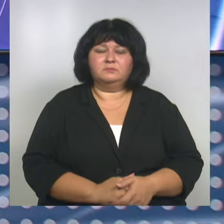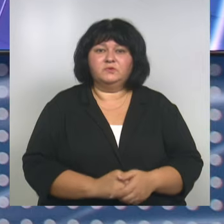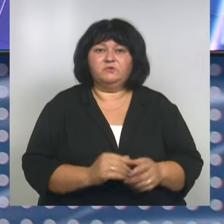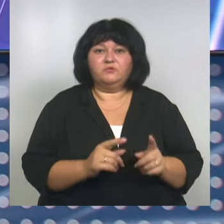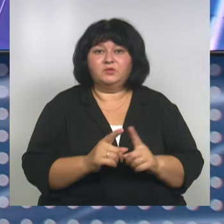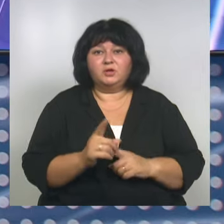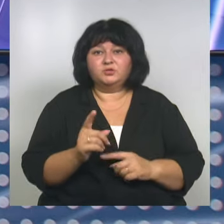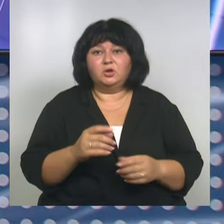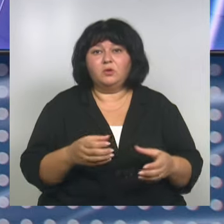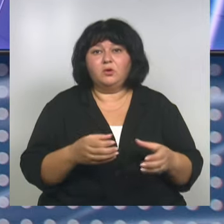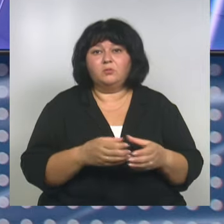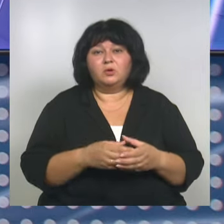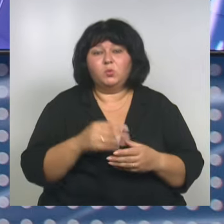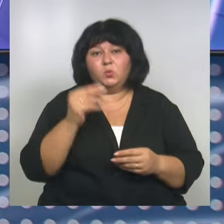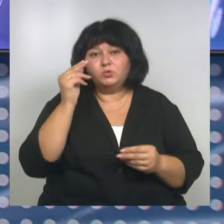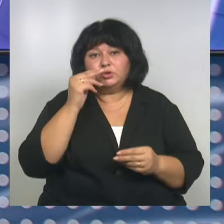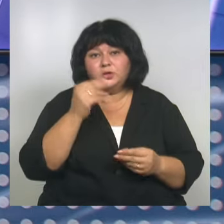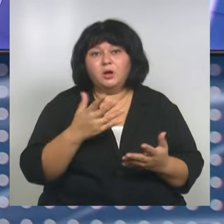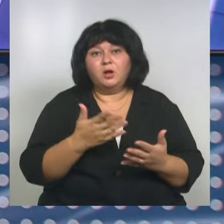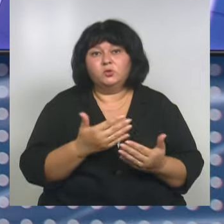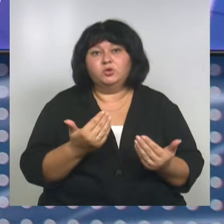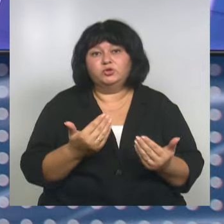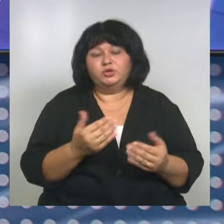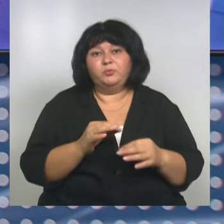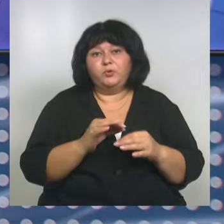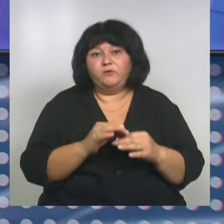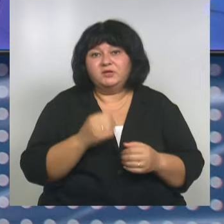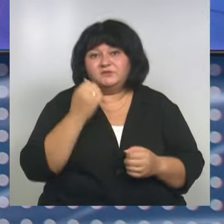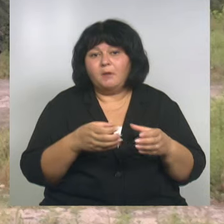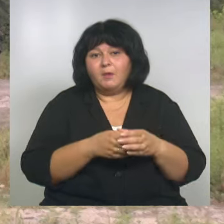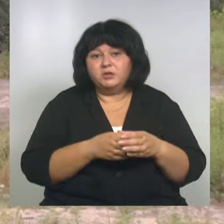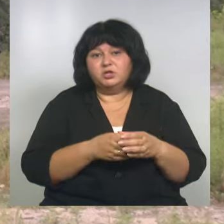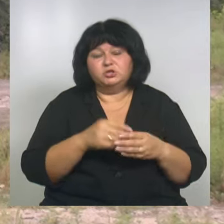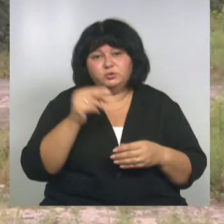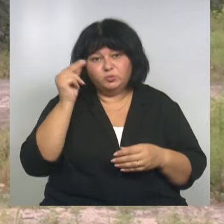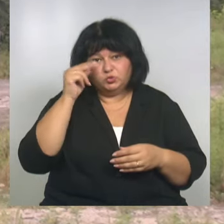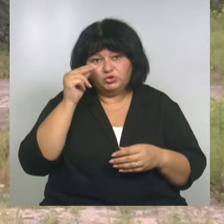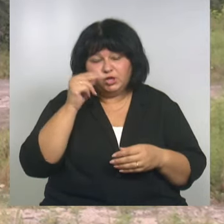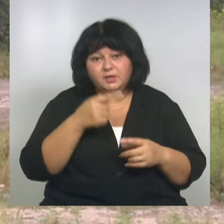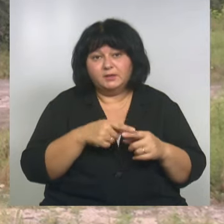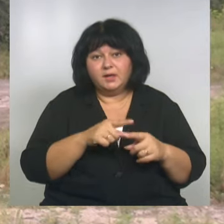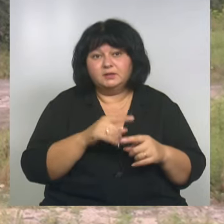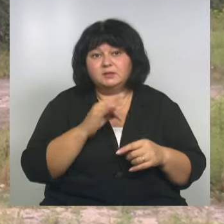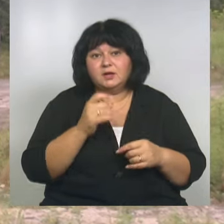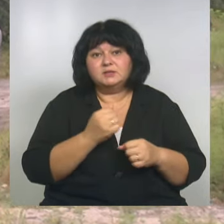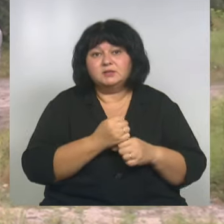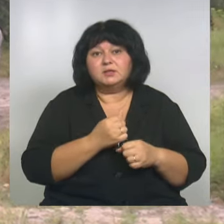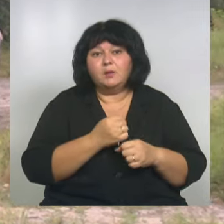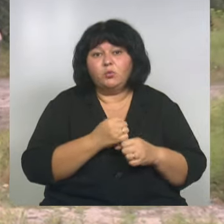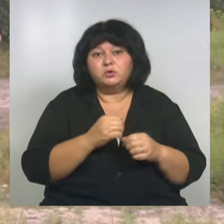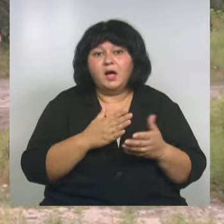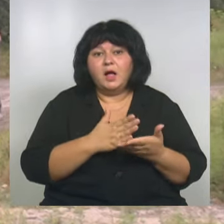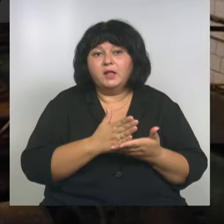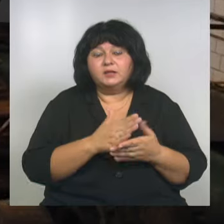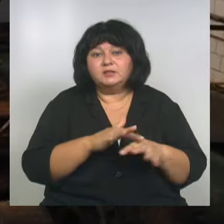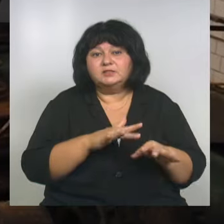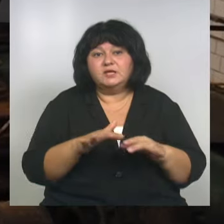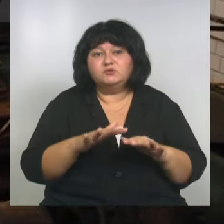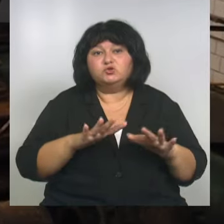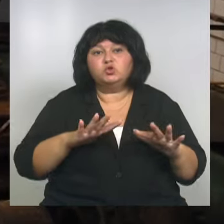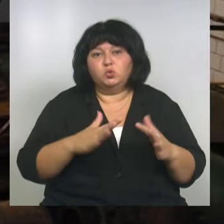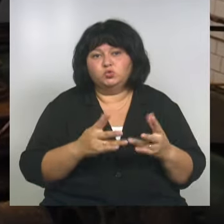В начале о командно-штабных учениях, которые сегодня провели в Старом Осколе. На этот раз отработали алгоритм действий в случае